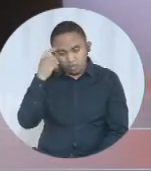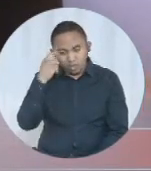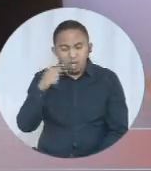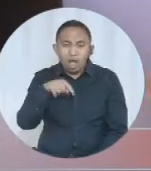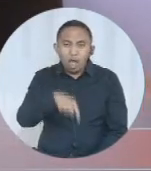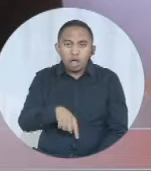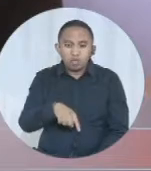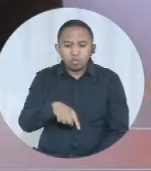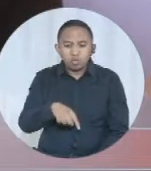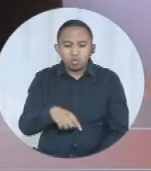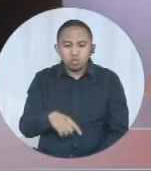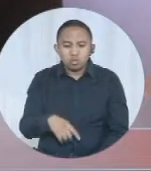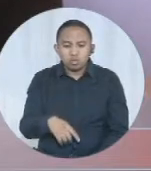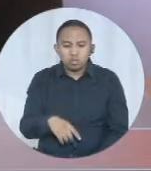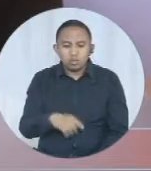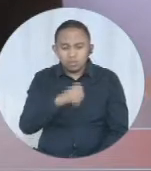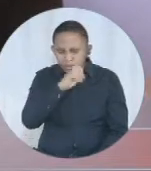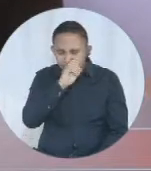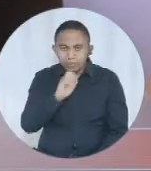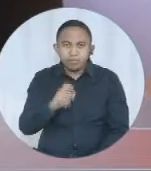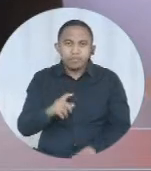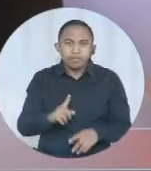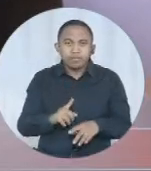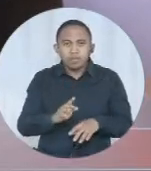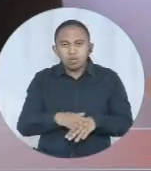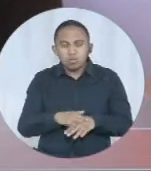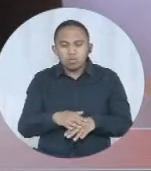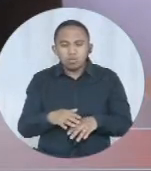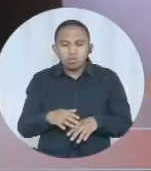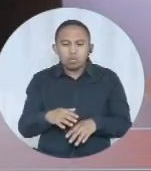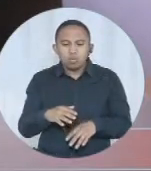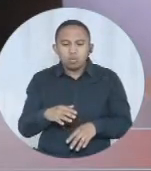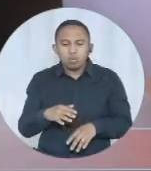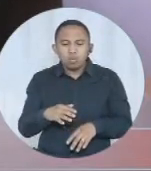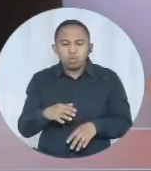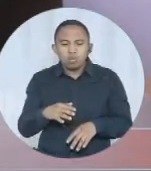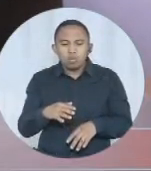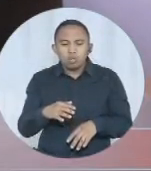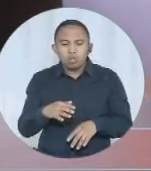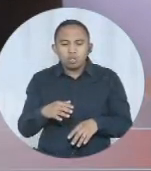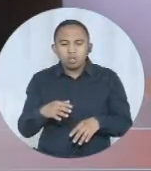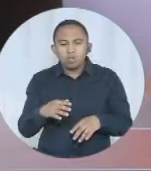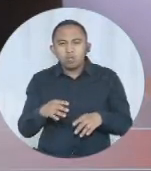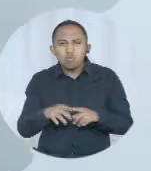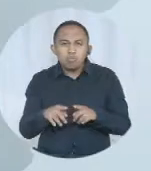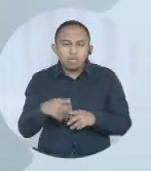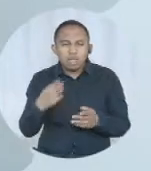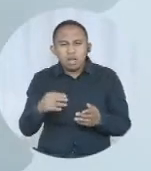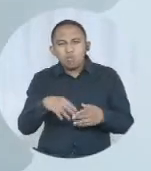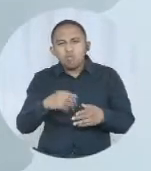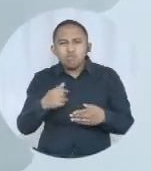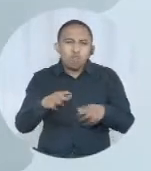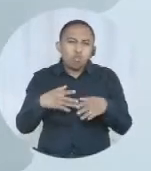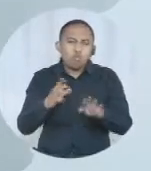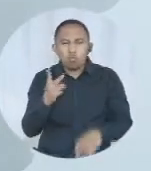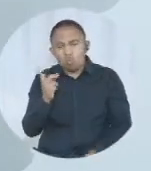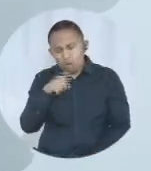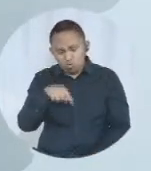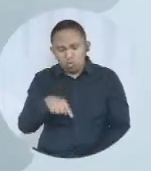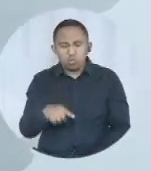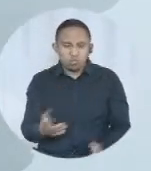traité atako le même jour na hoe 2 andro farafahela.